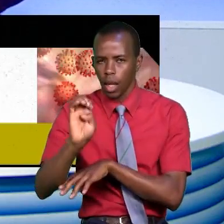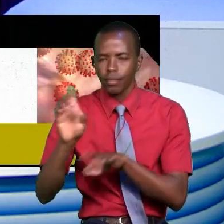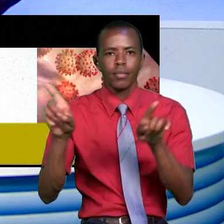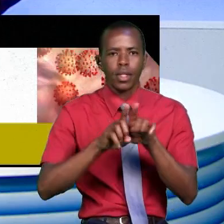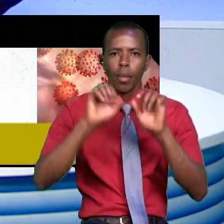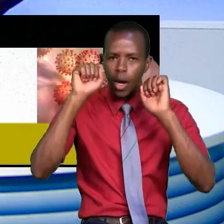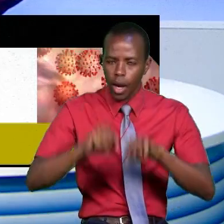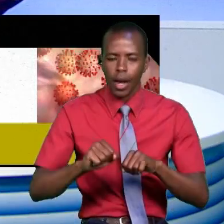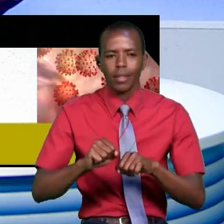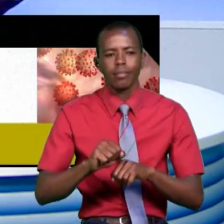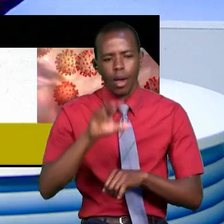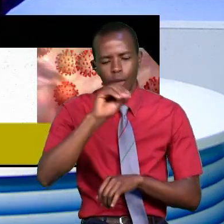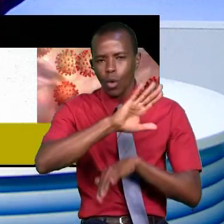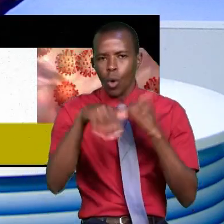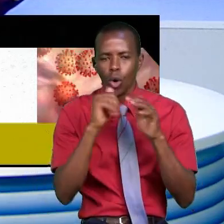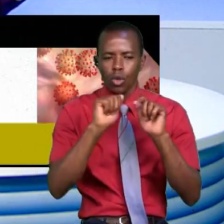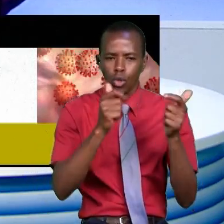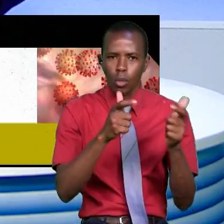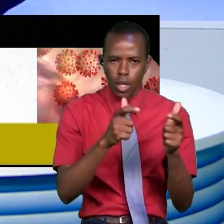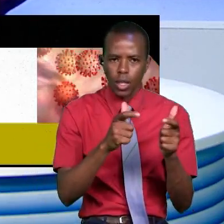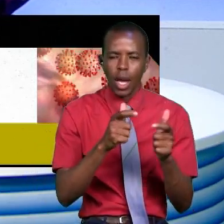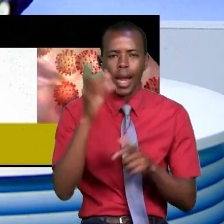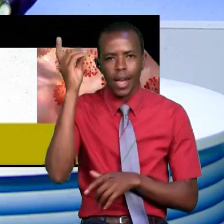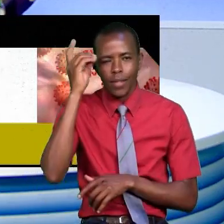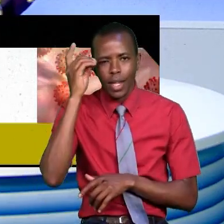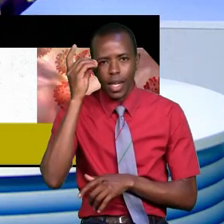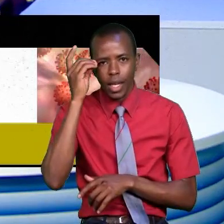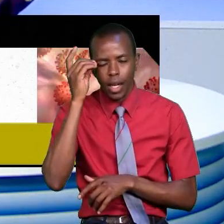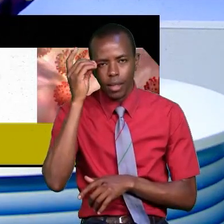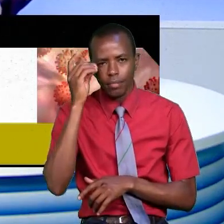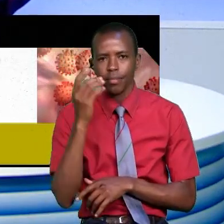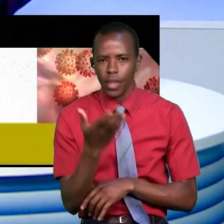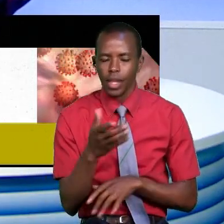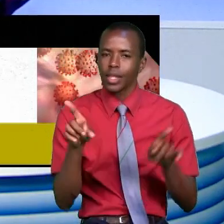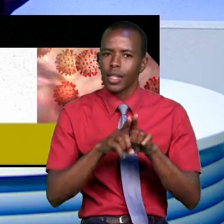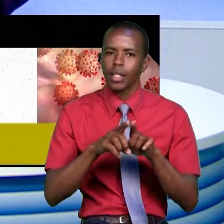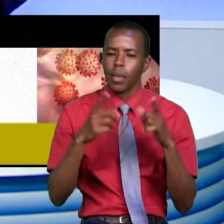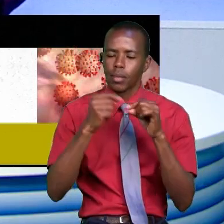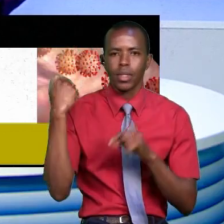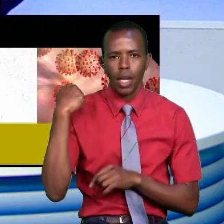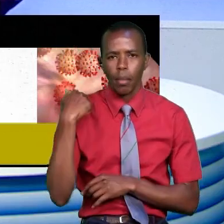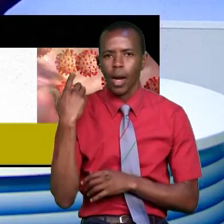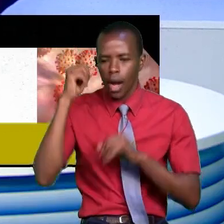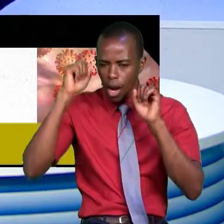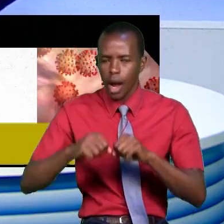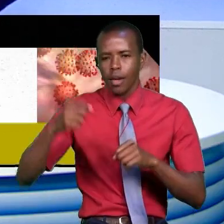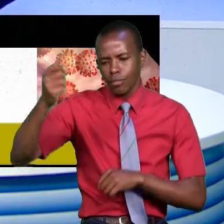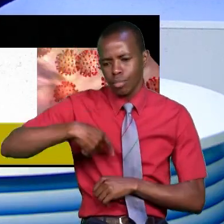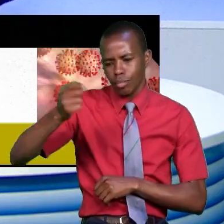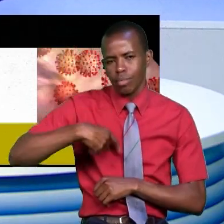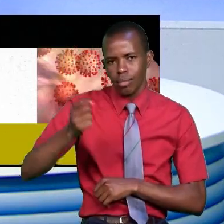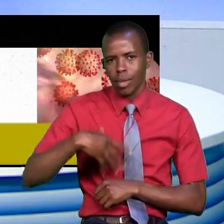unaweza kunipata katika mitandao yote katika David Kagina ama Kagna Kagina. Pia tuna nambari ya SMS ambayo unaweza kutuma arafa